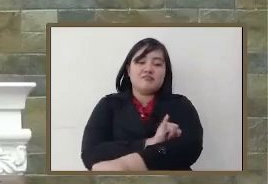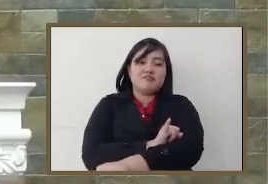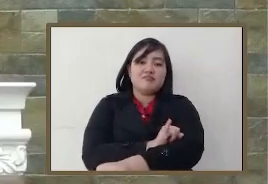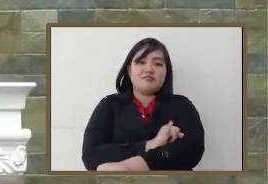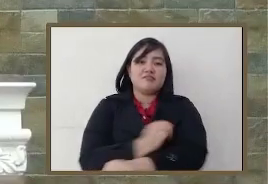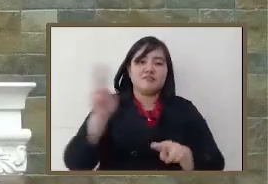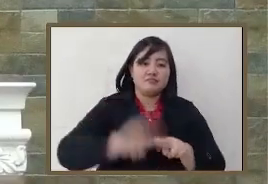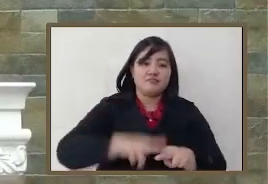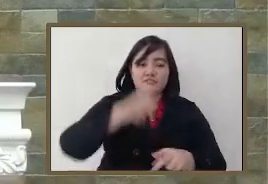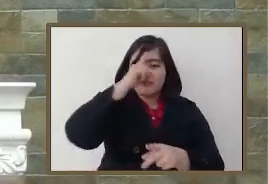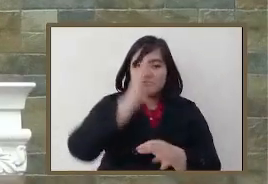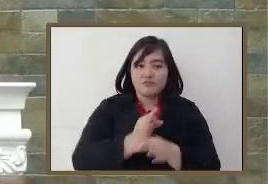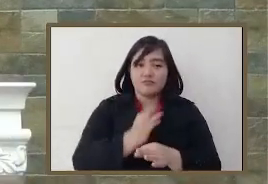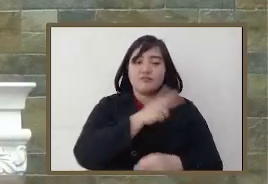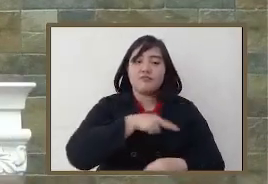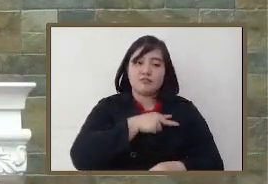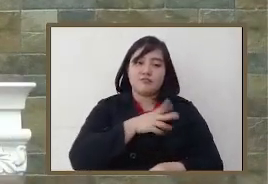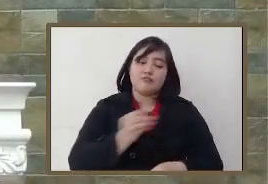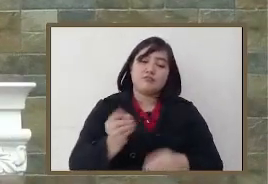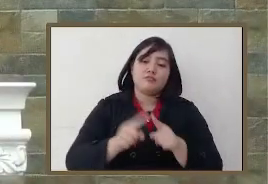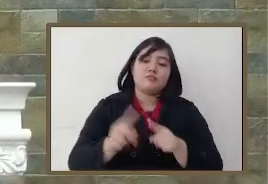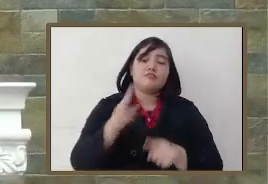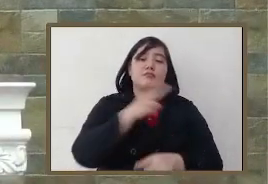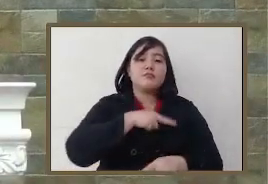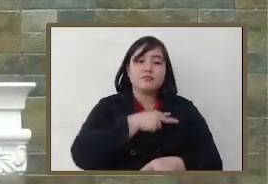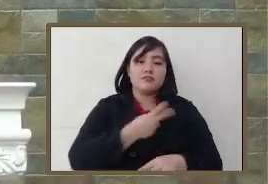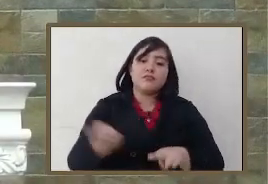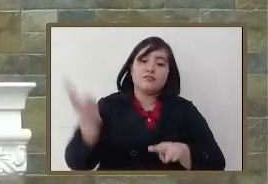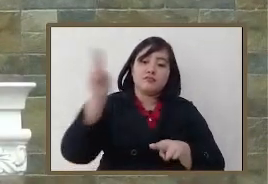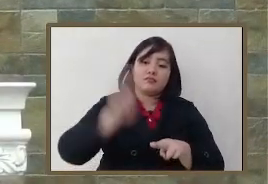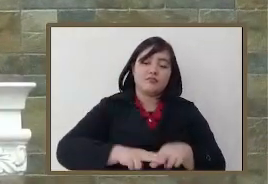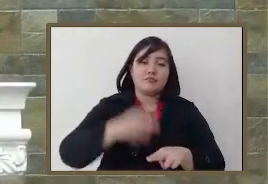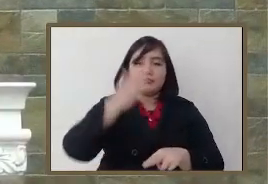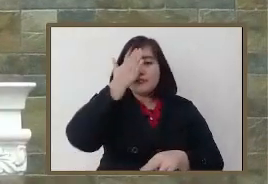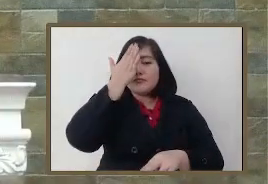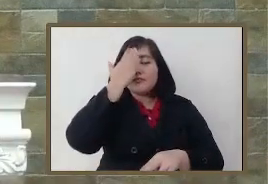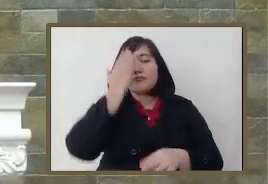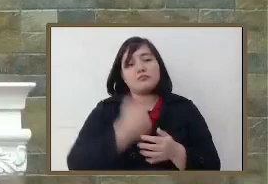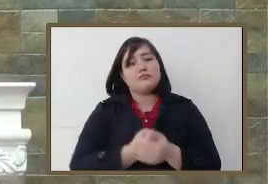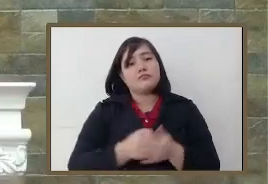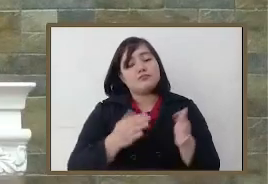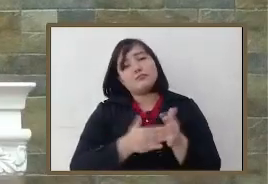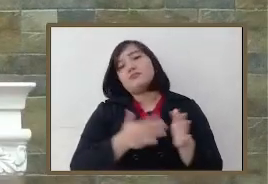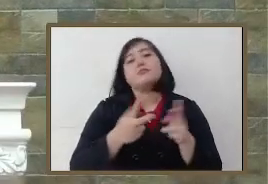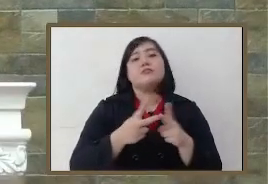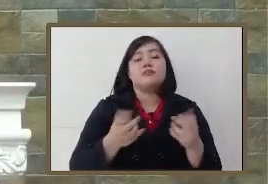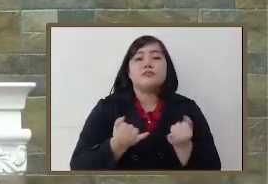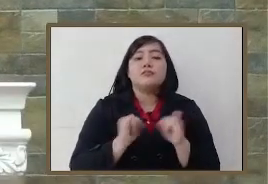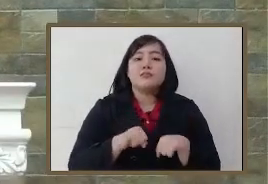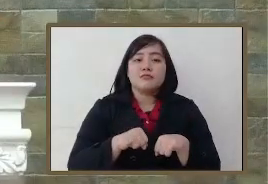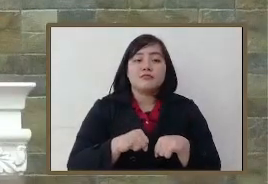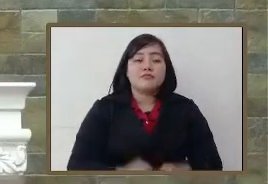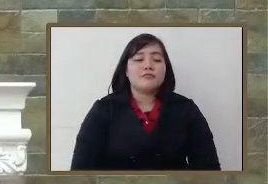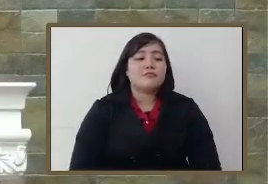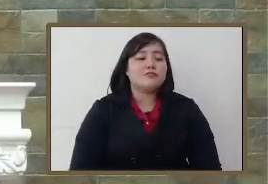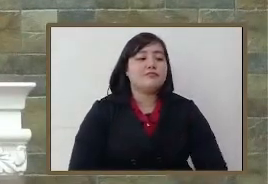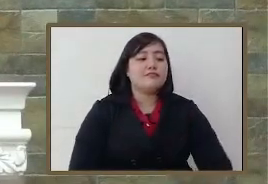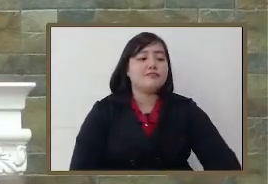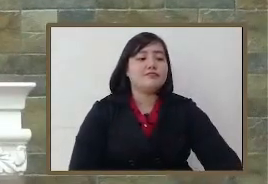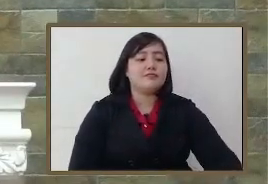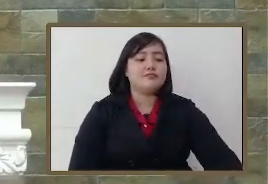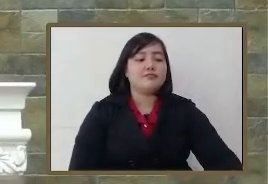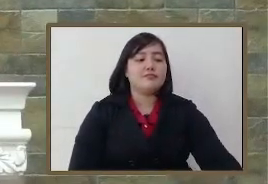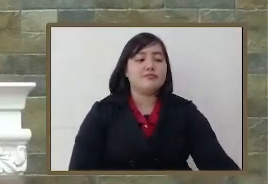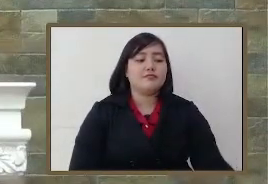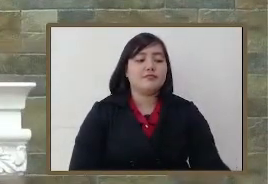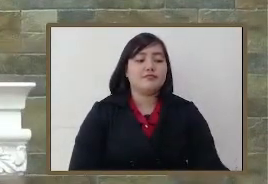to virtue, what? You see that? Napaka-importante, mga kapatid. You see? And to